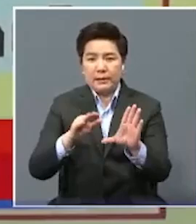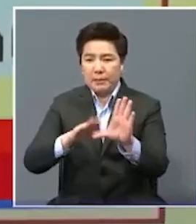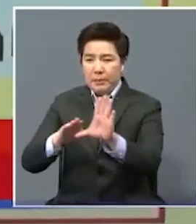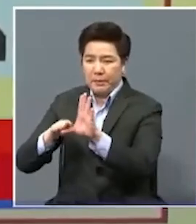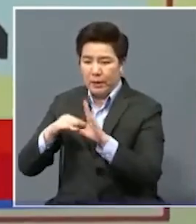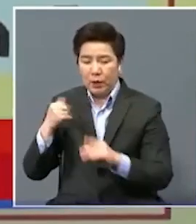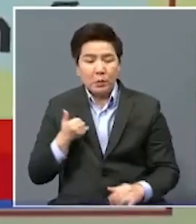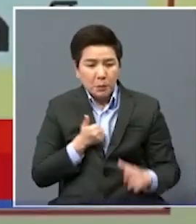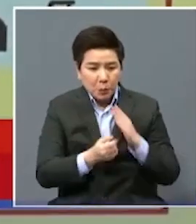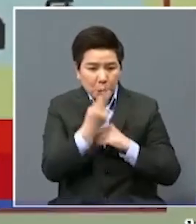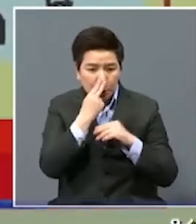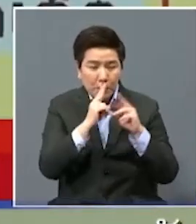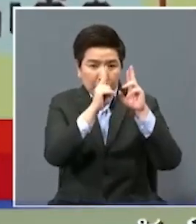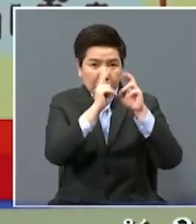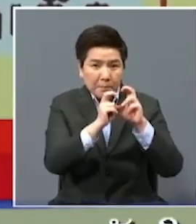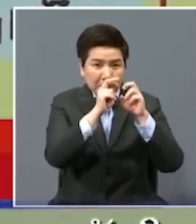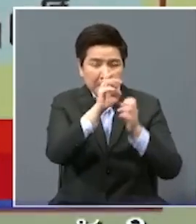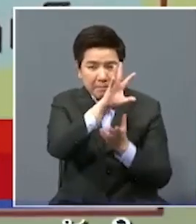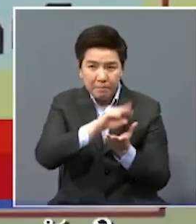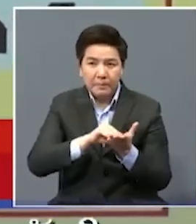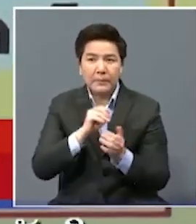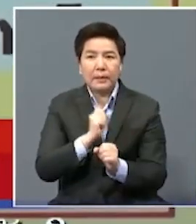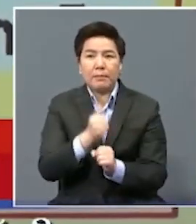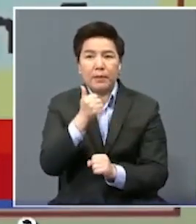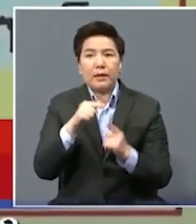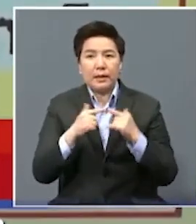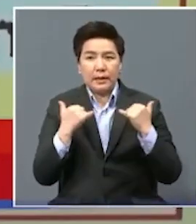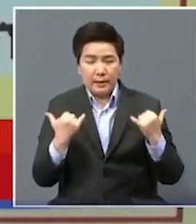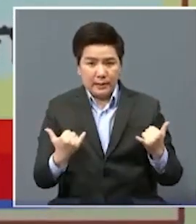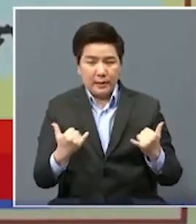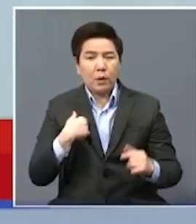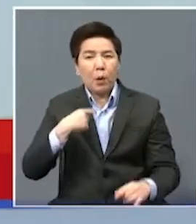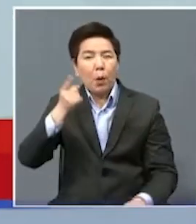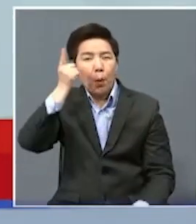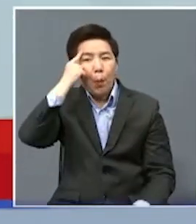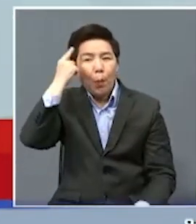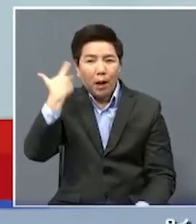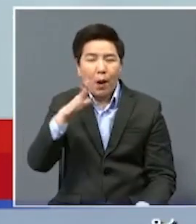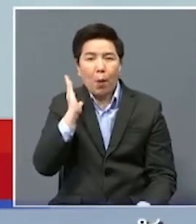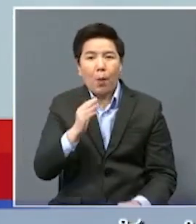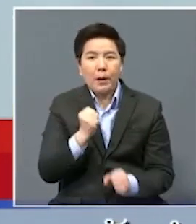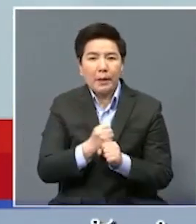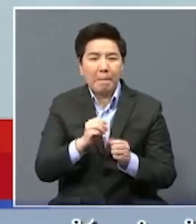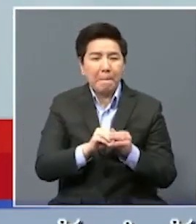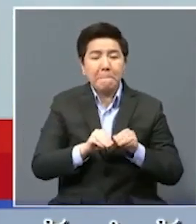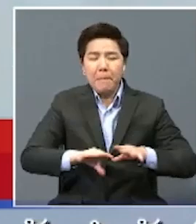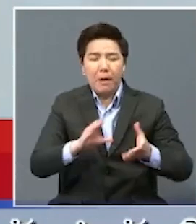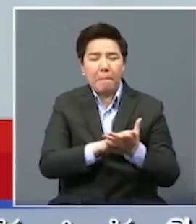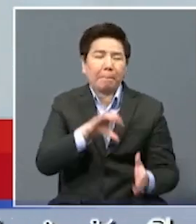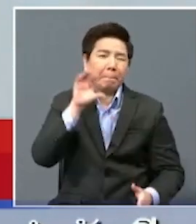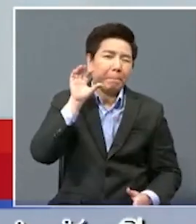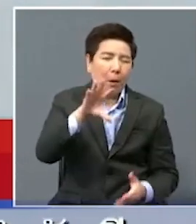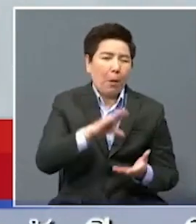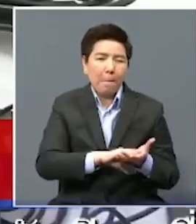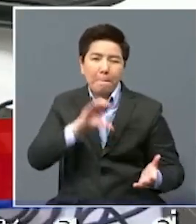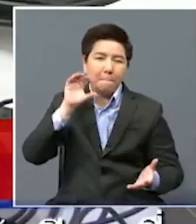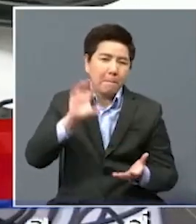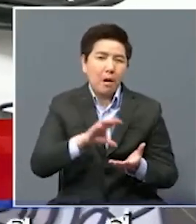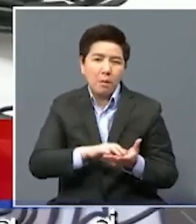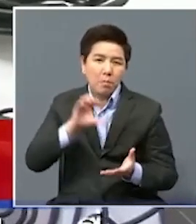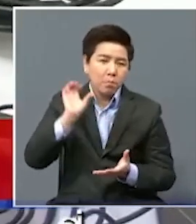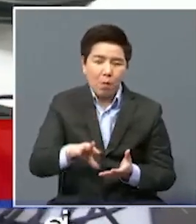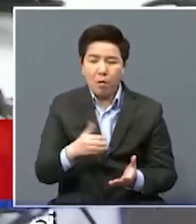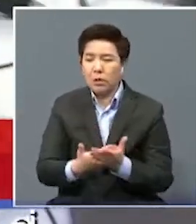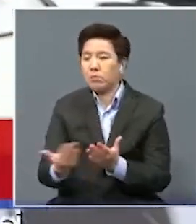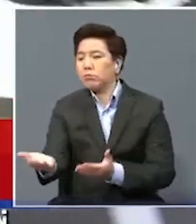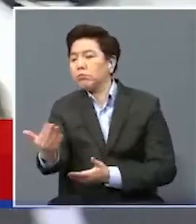ข้าไปดูแล้วก็ไปดาวน์โหลดคลิปได้นะคะจนกระทั่งทราบตัวผู้ต้องหาคนที่ปล่อยคลิปดังกล่าวออกมาผ่านเทเลกราฟแ